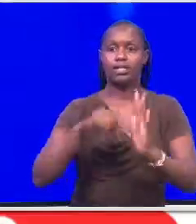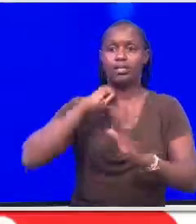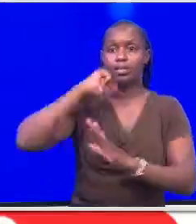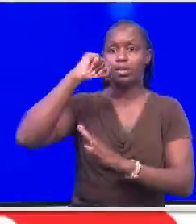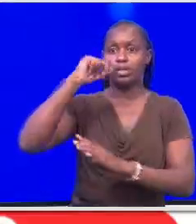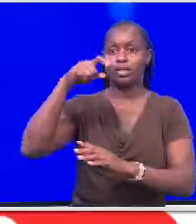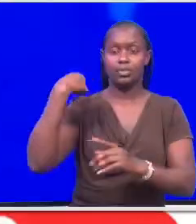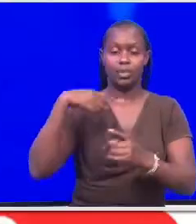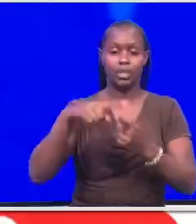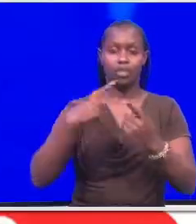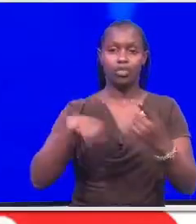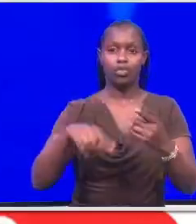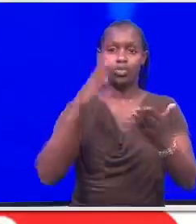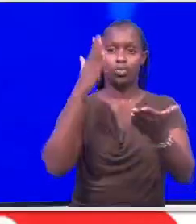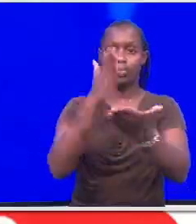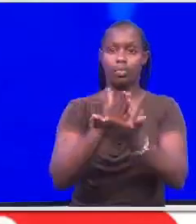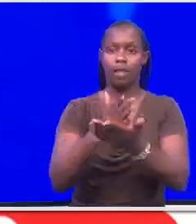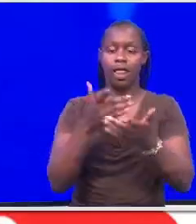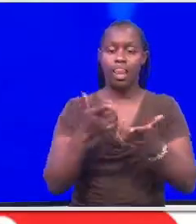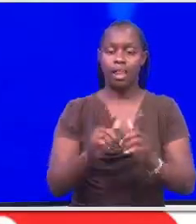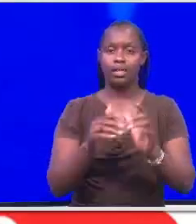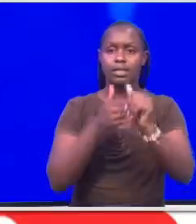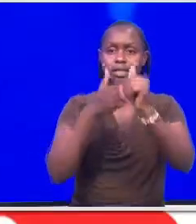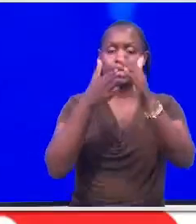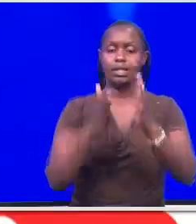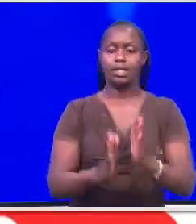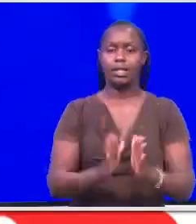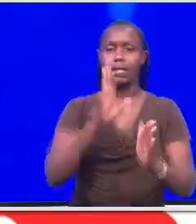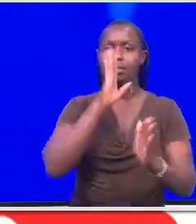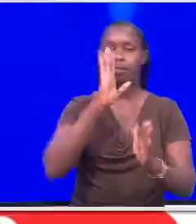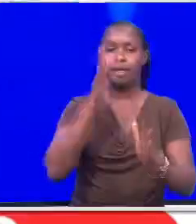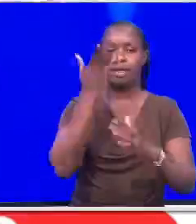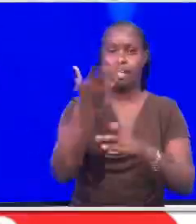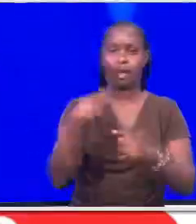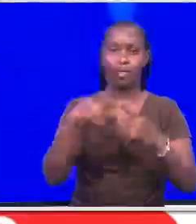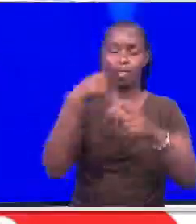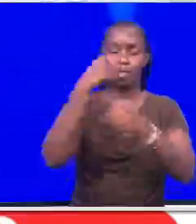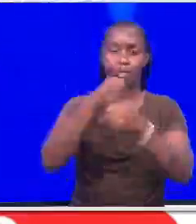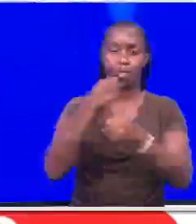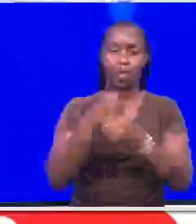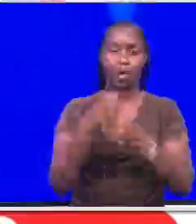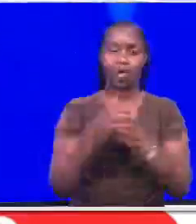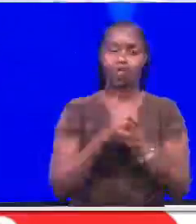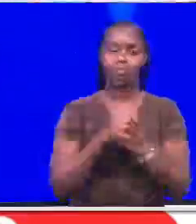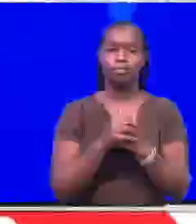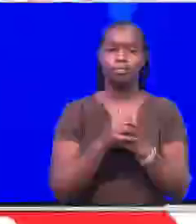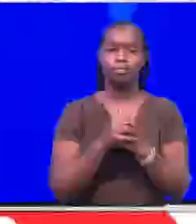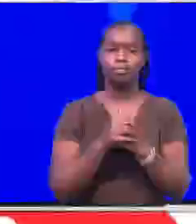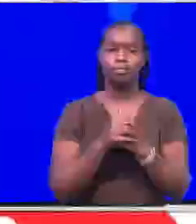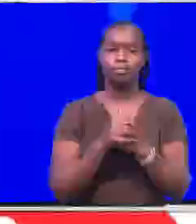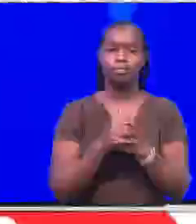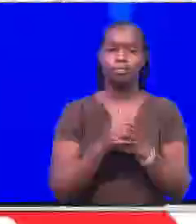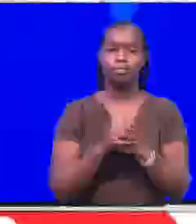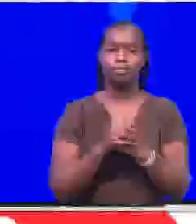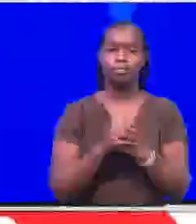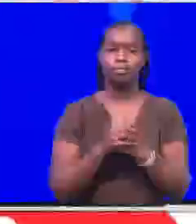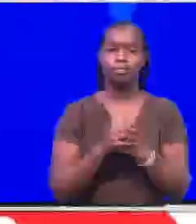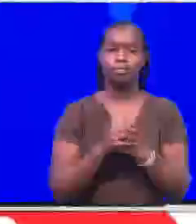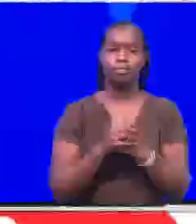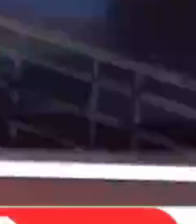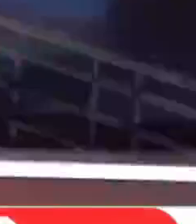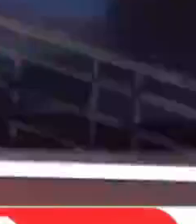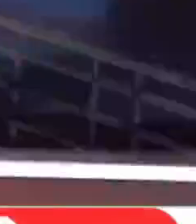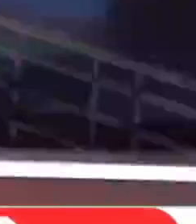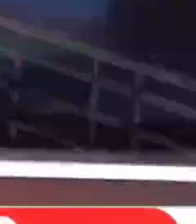hatutaki. Tuwache viongozi waliopo katika uongozi wafanye kazi. Chichi, Josephine TV 47.